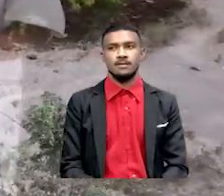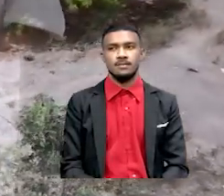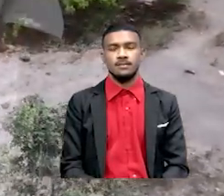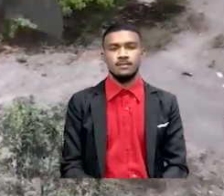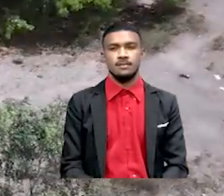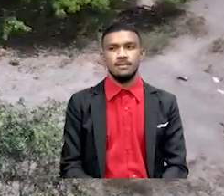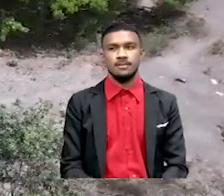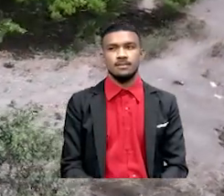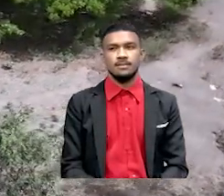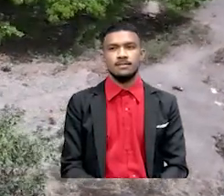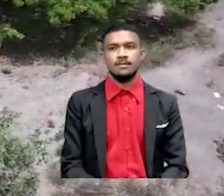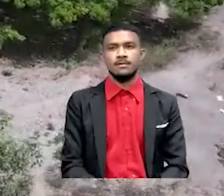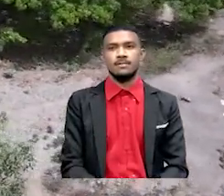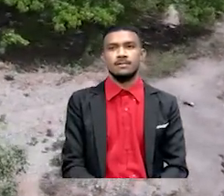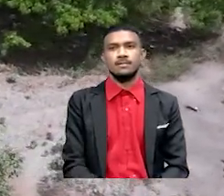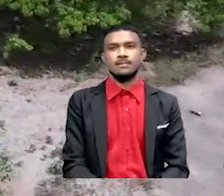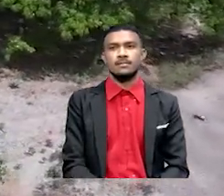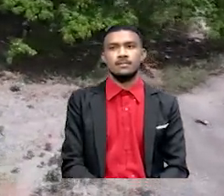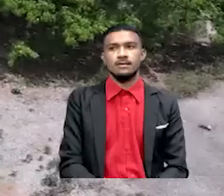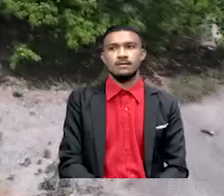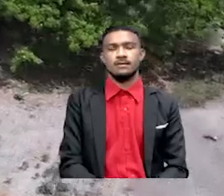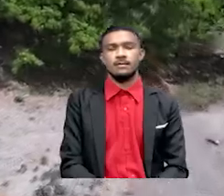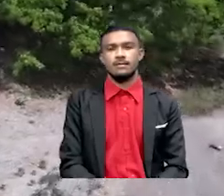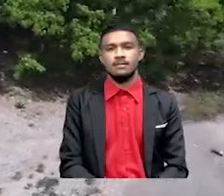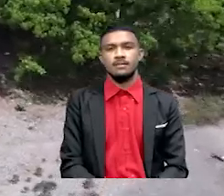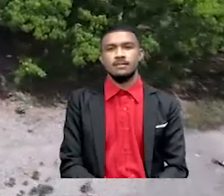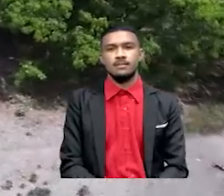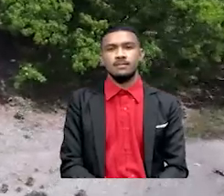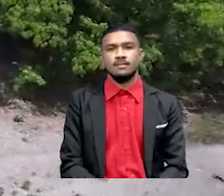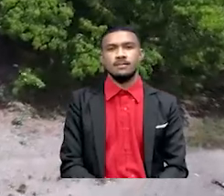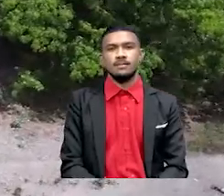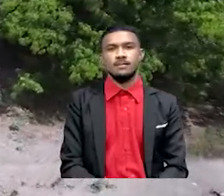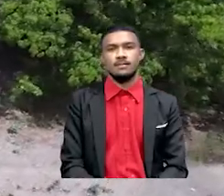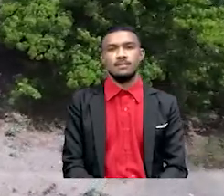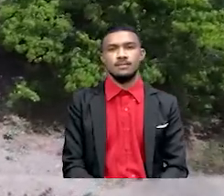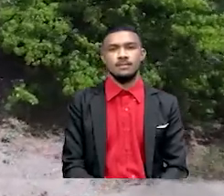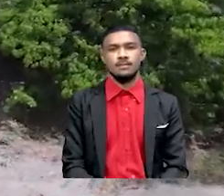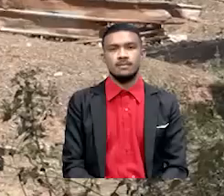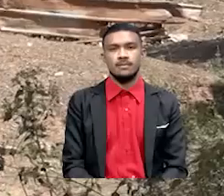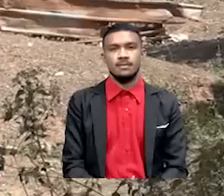Thank you.